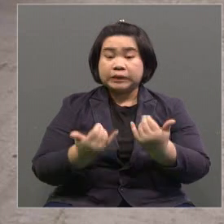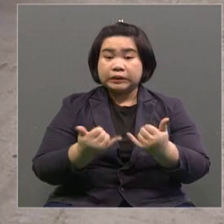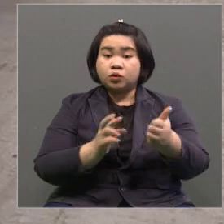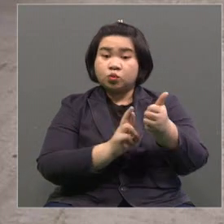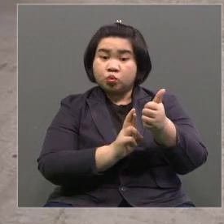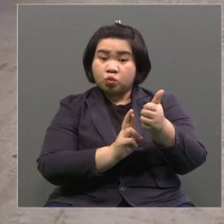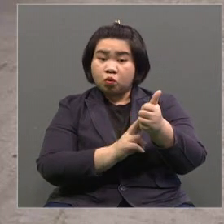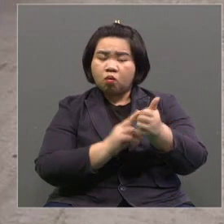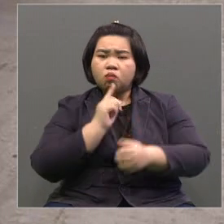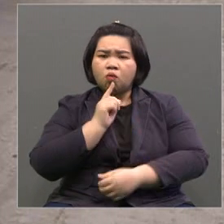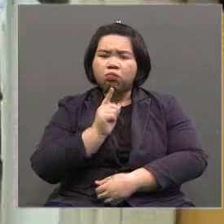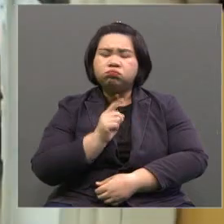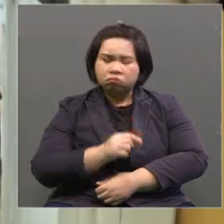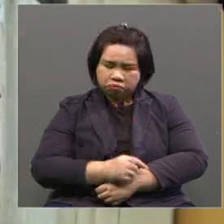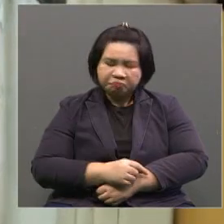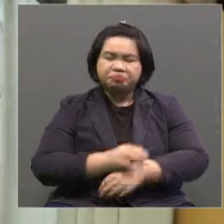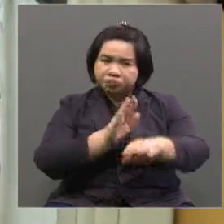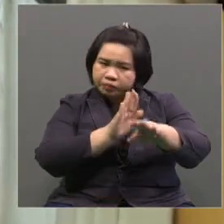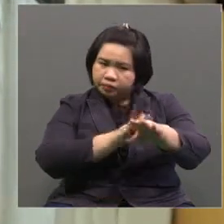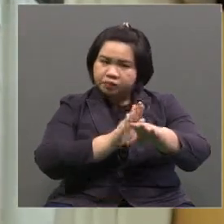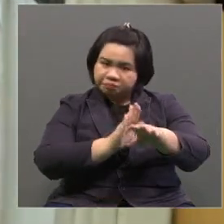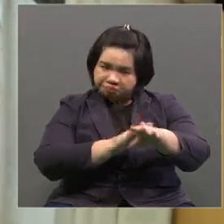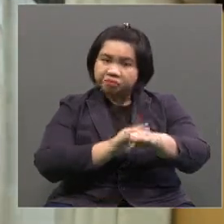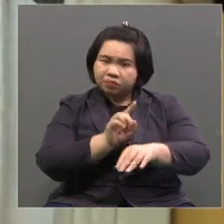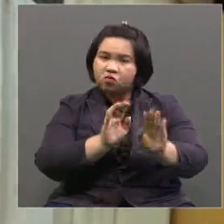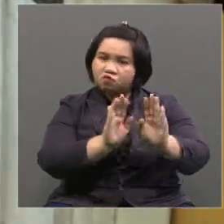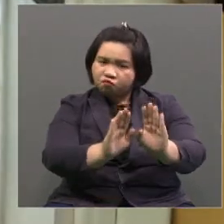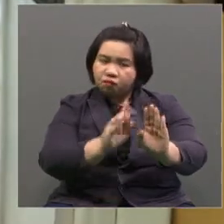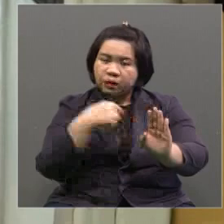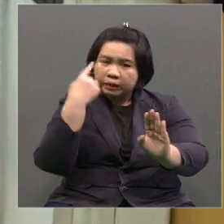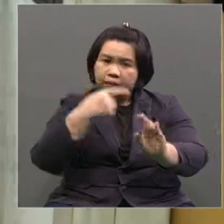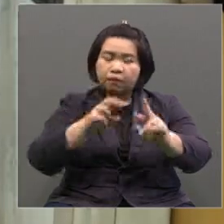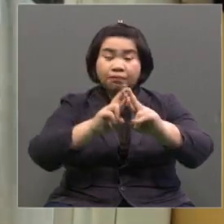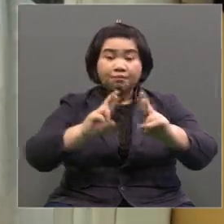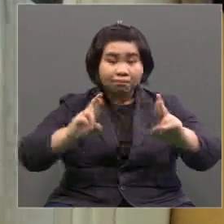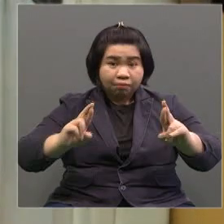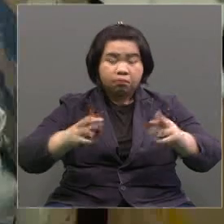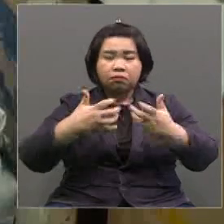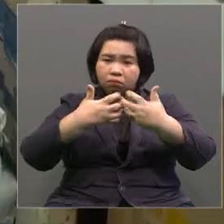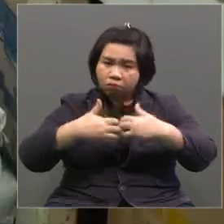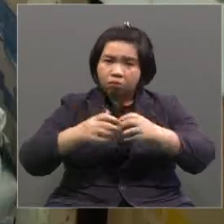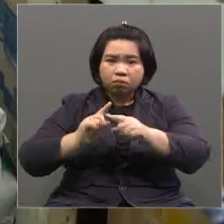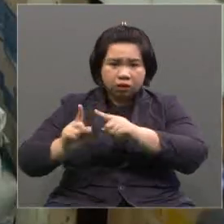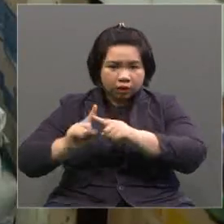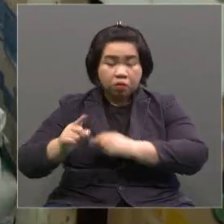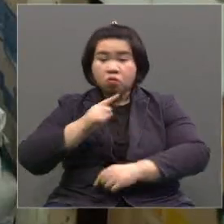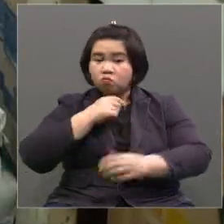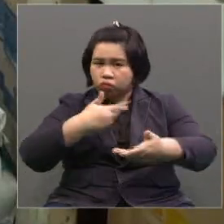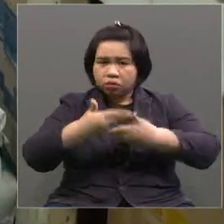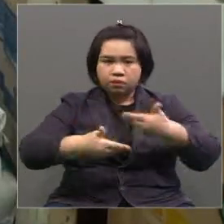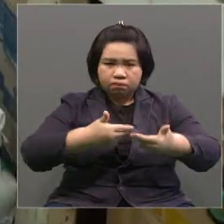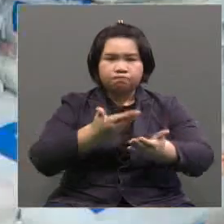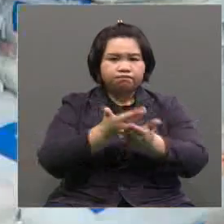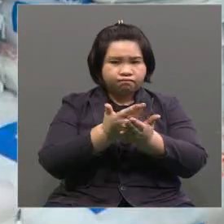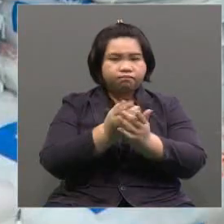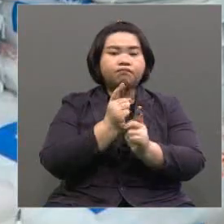บดีกรมการค้าภายในบอกว่าฝากเน้นย้ำมาเลยนะเน้นย้ำไปถึงผู้ประกอบการที่จำหน่ายน้ำตาลทรายให้ปฏิบัติตามกฎห